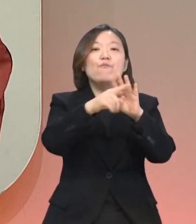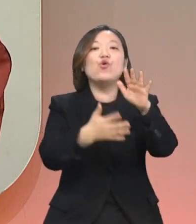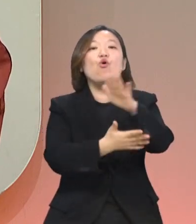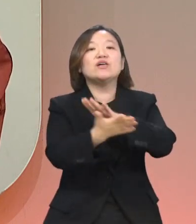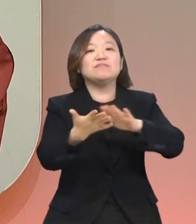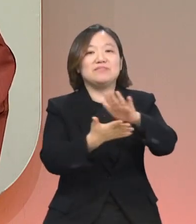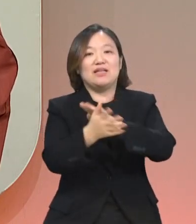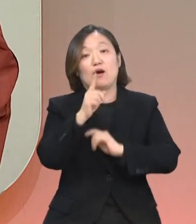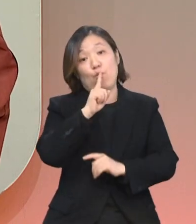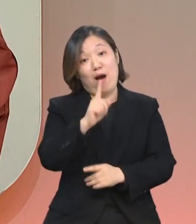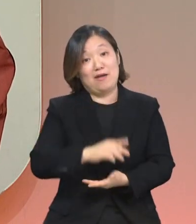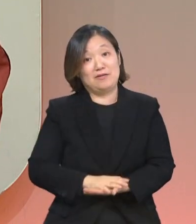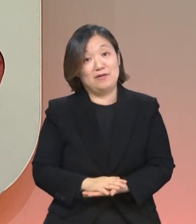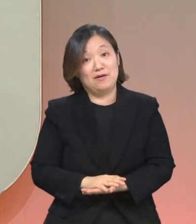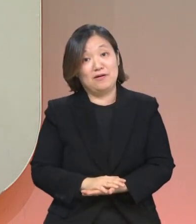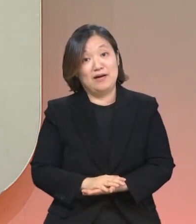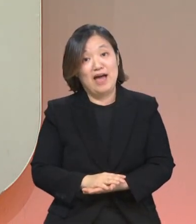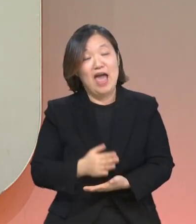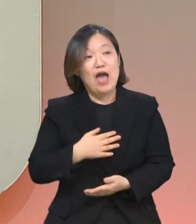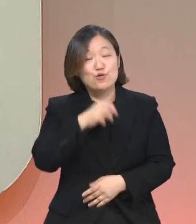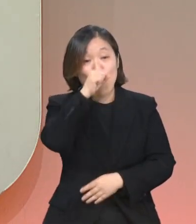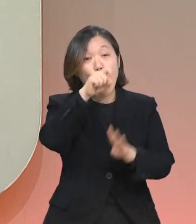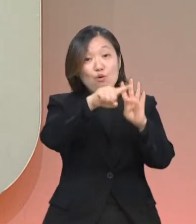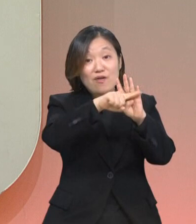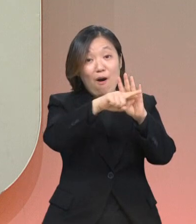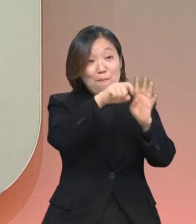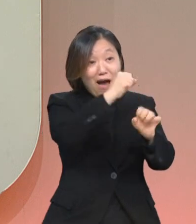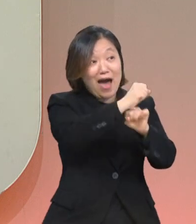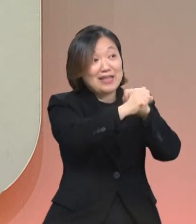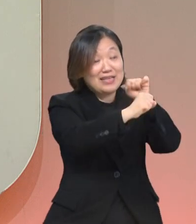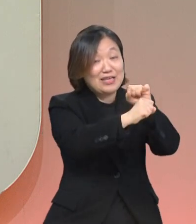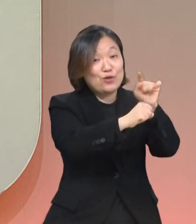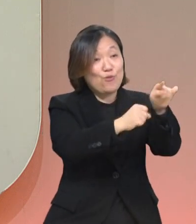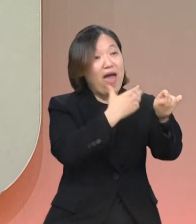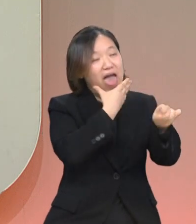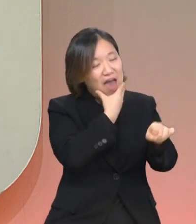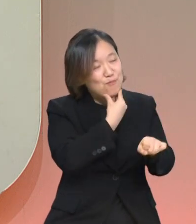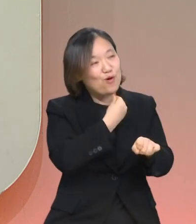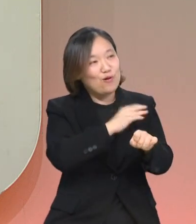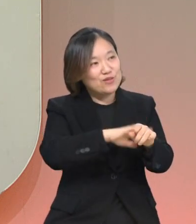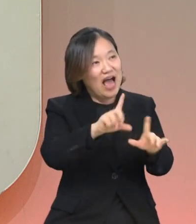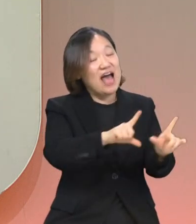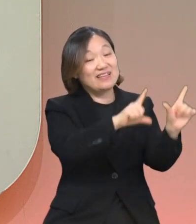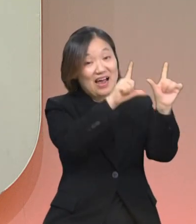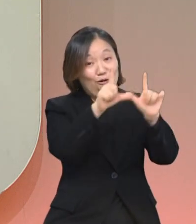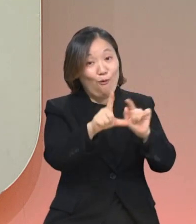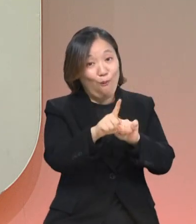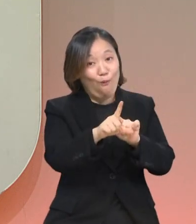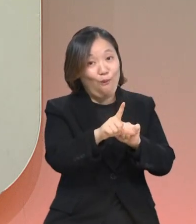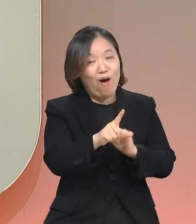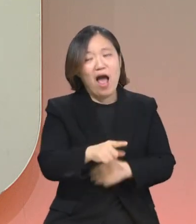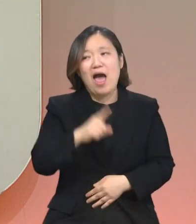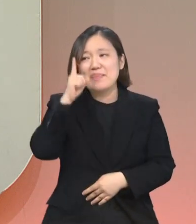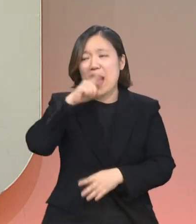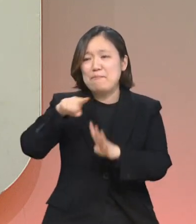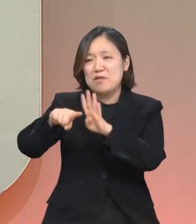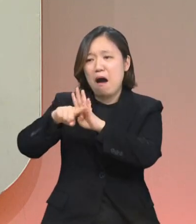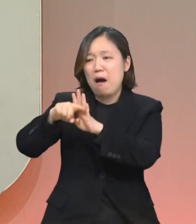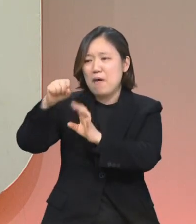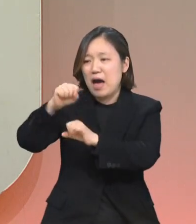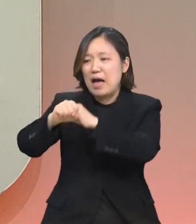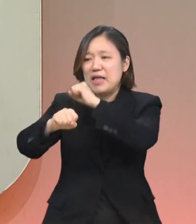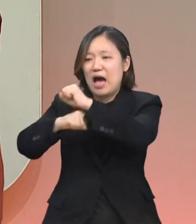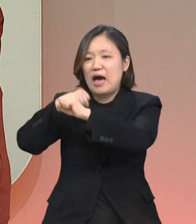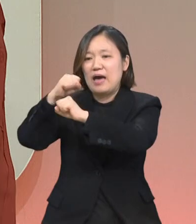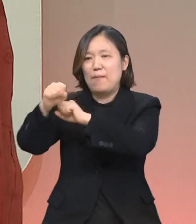업본오릅니다 선업을 많이 준 사람은 조금 더 행복하고 술술 살아갈 것이고 악업을 많이 준